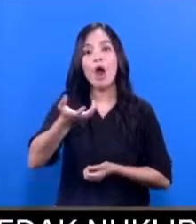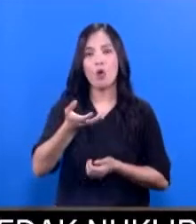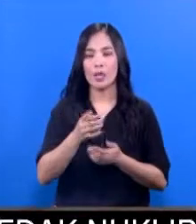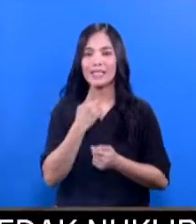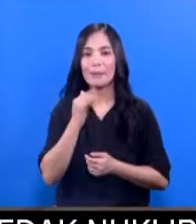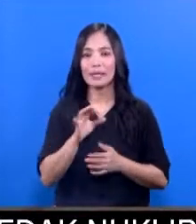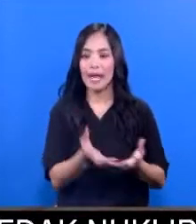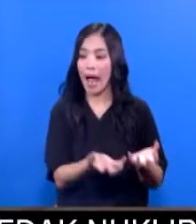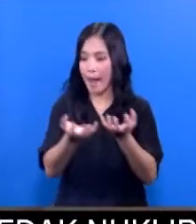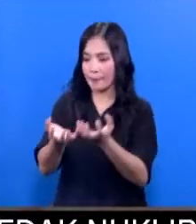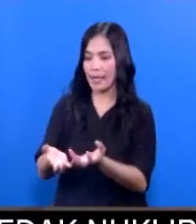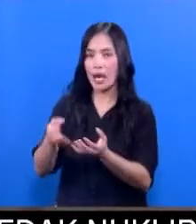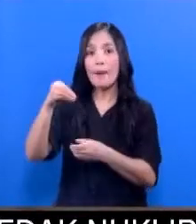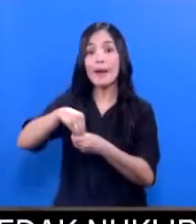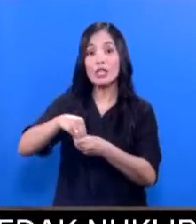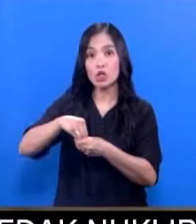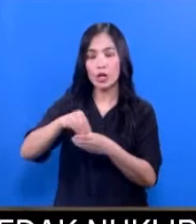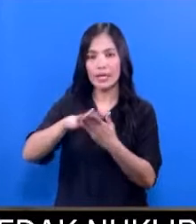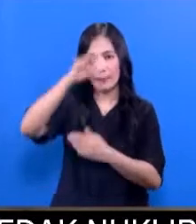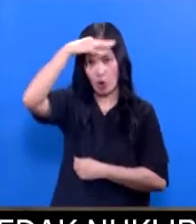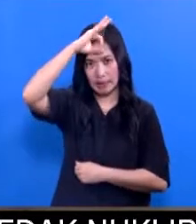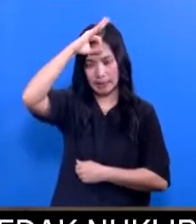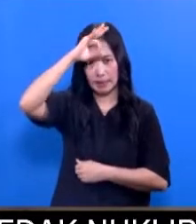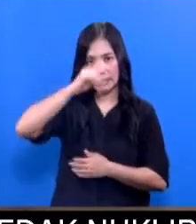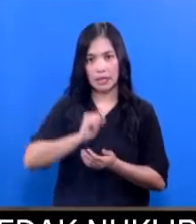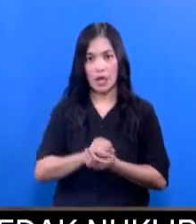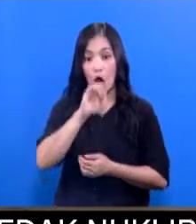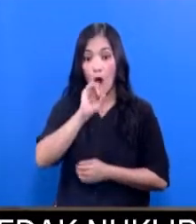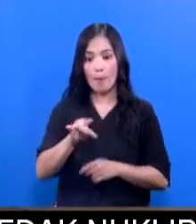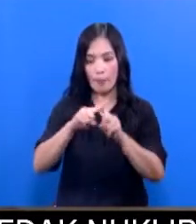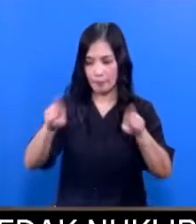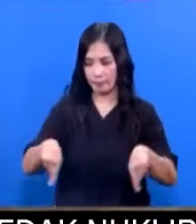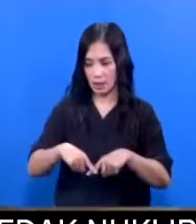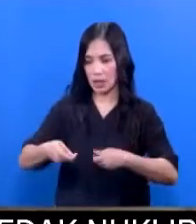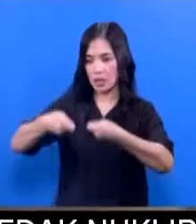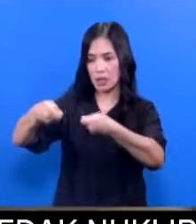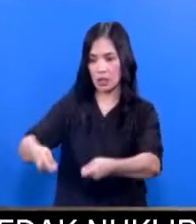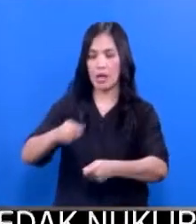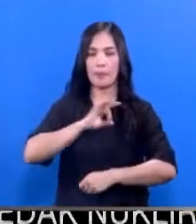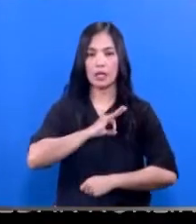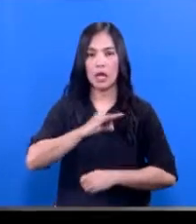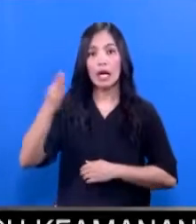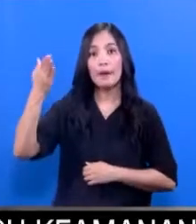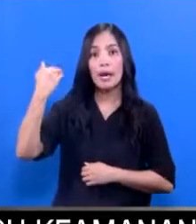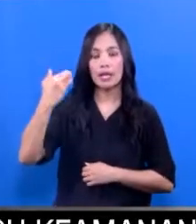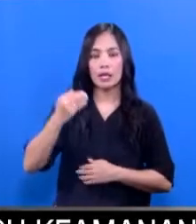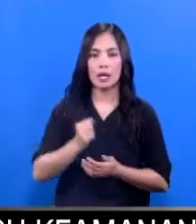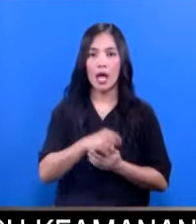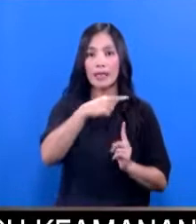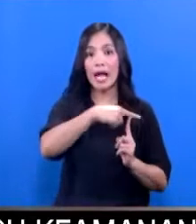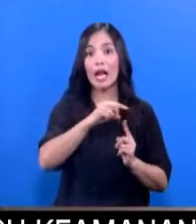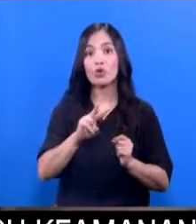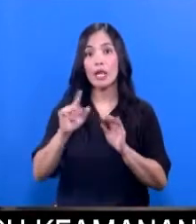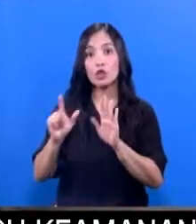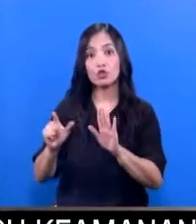tes wawasan kebangsaan. Listio mengaku sudah mengirim surat kepada Presiden. Kemarin, tanggal 27,